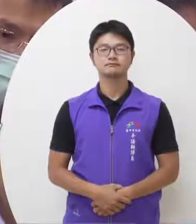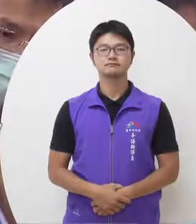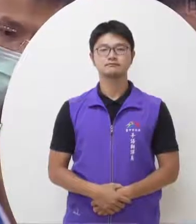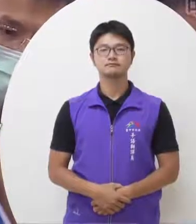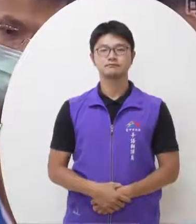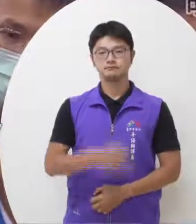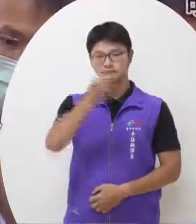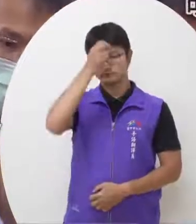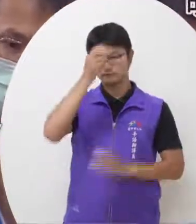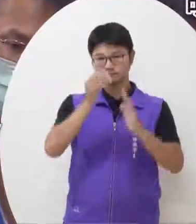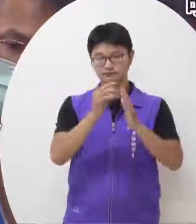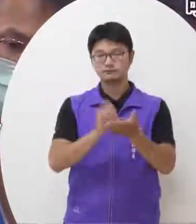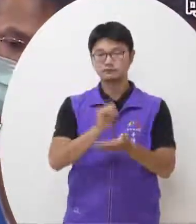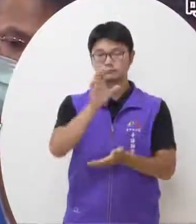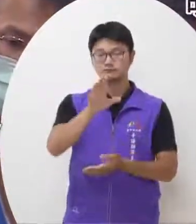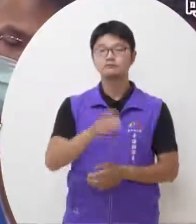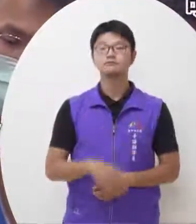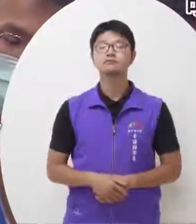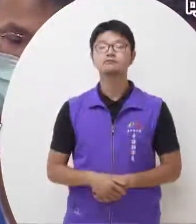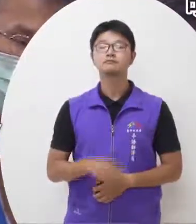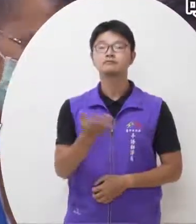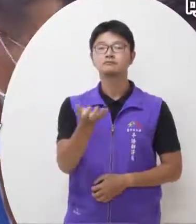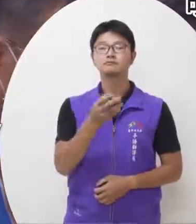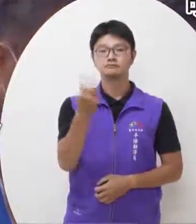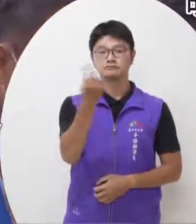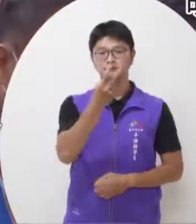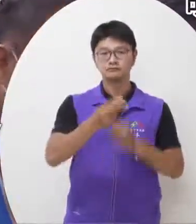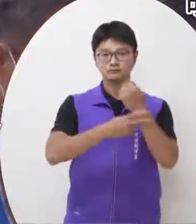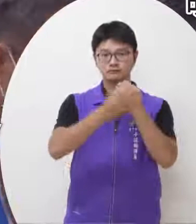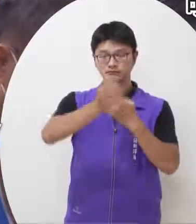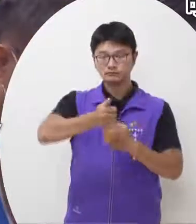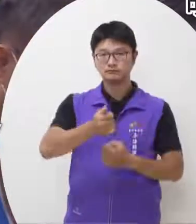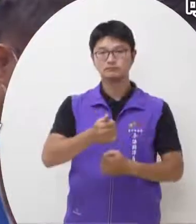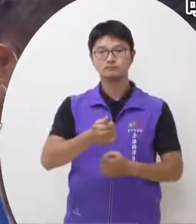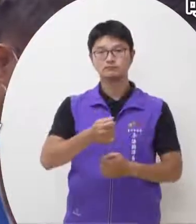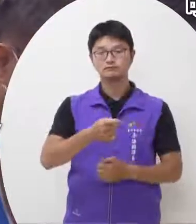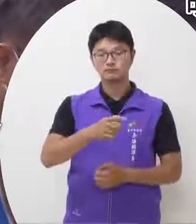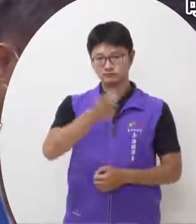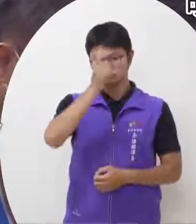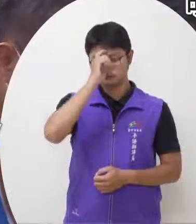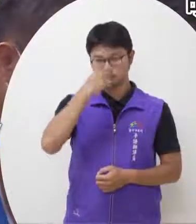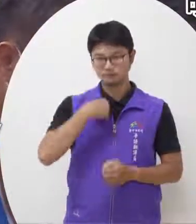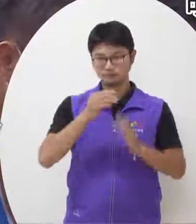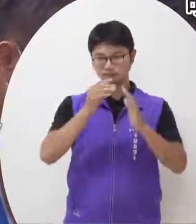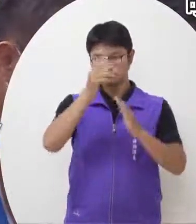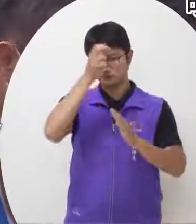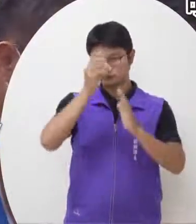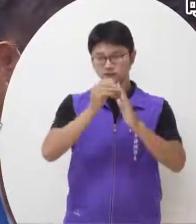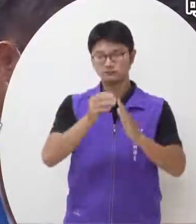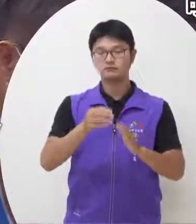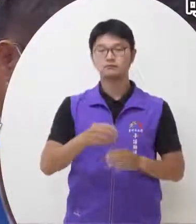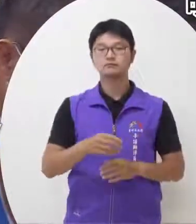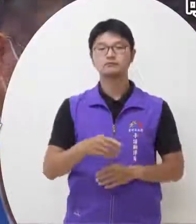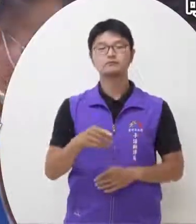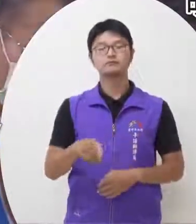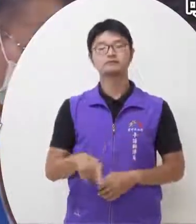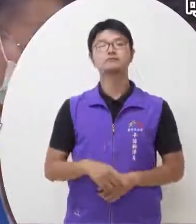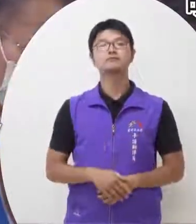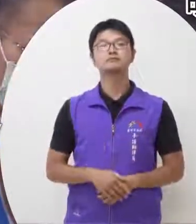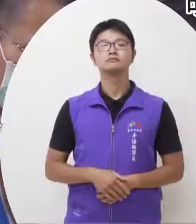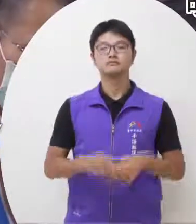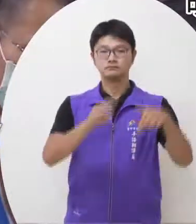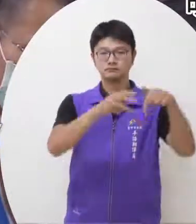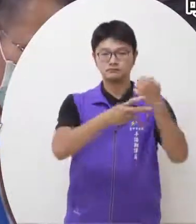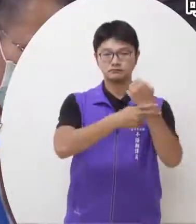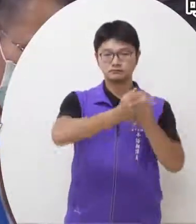警察局报告，刚刚有两位里长的建议跟警察局有关第一位是我们冯家里廖里长有反